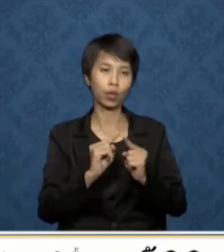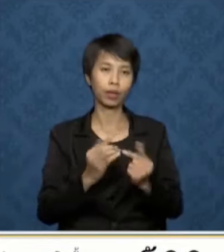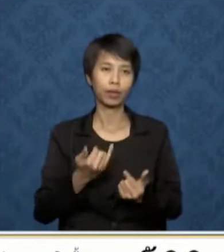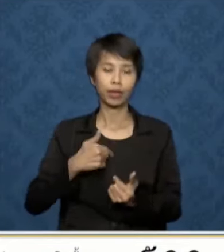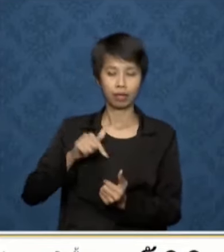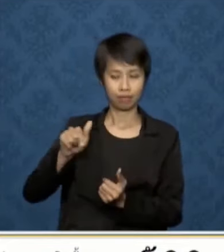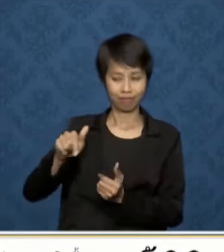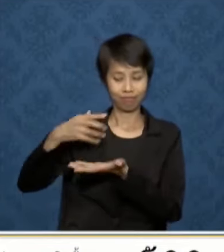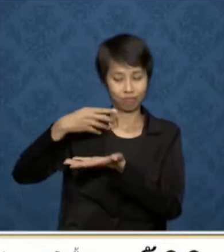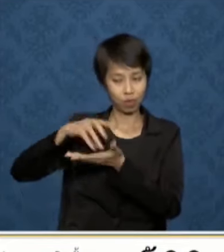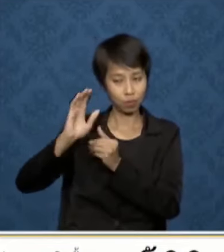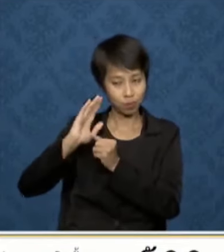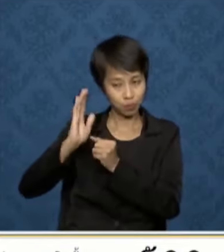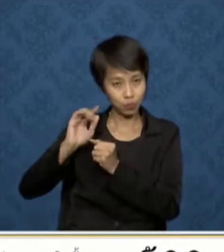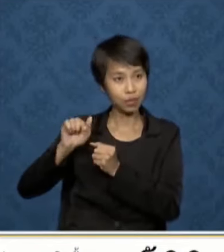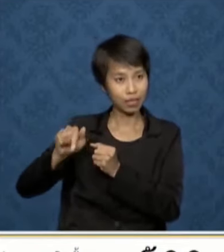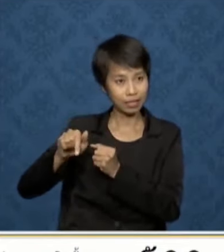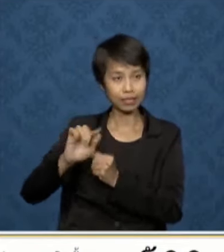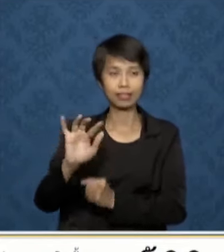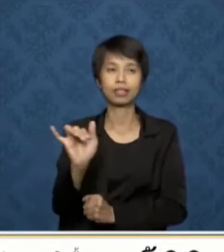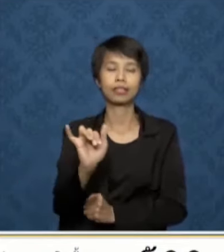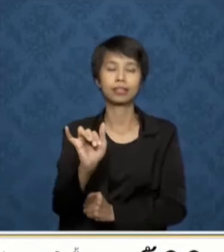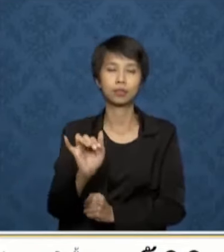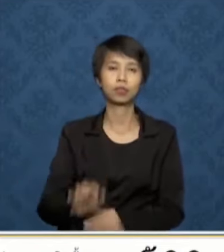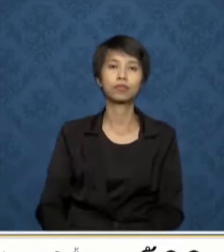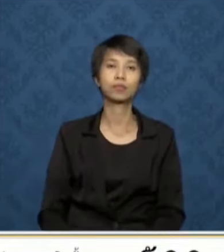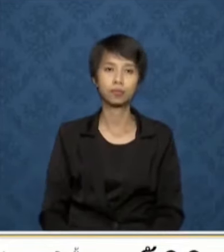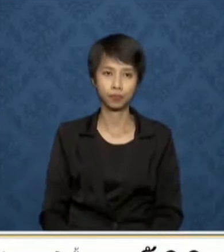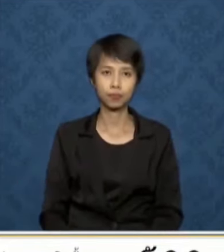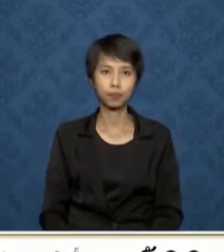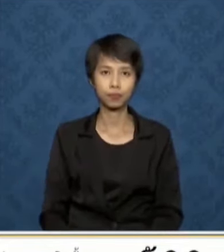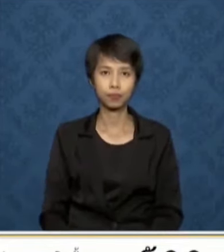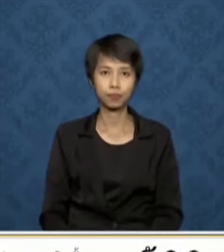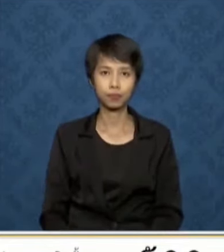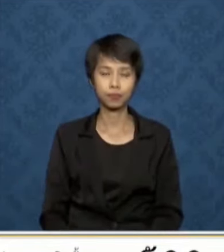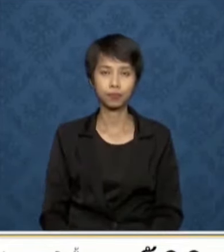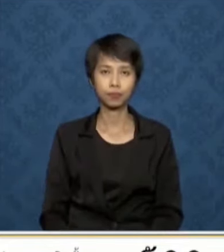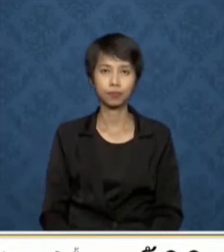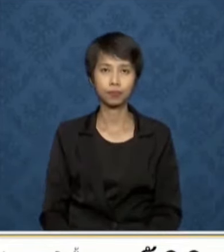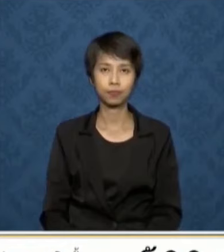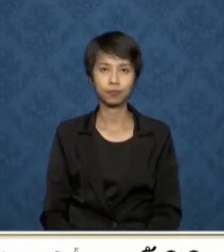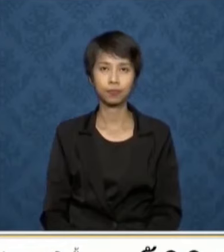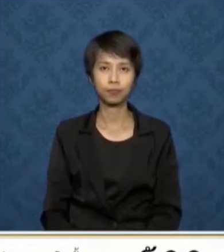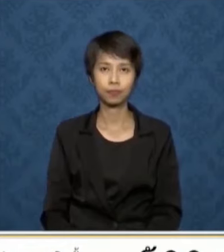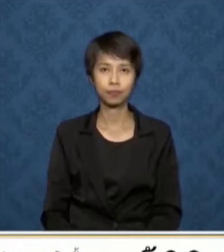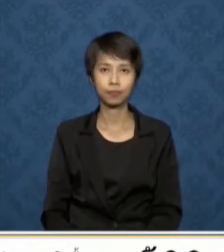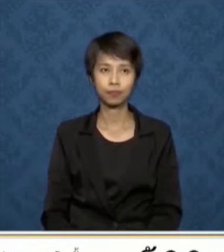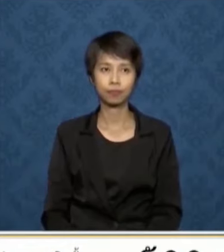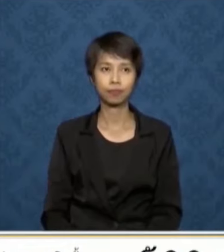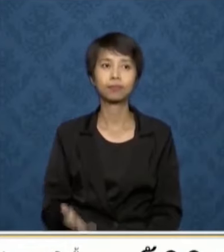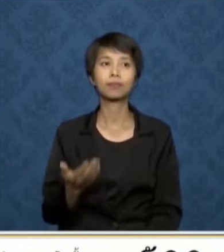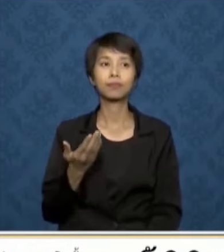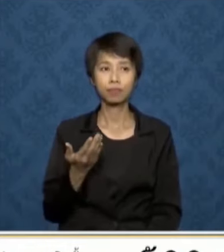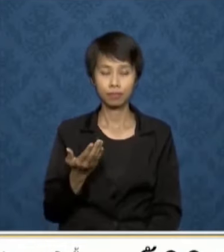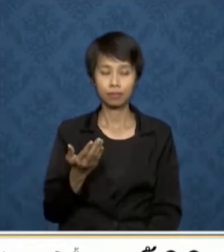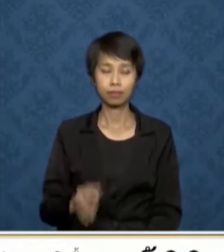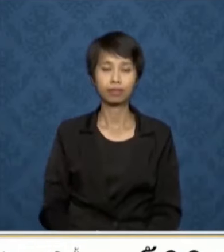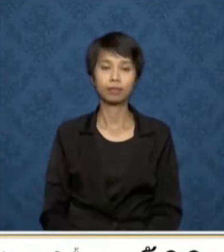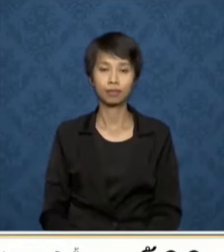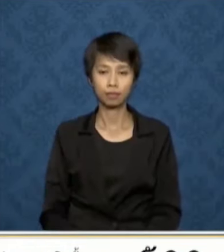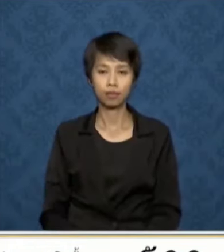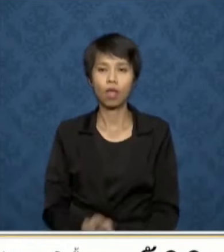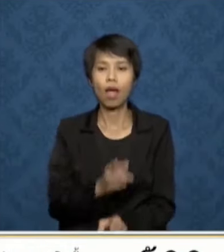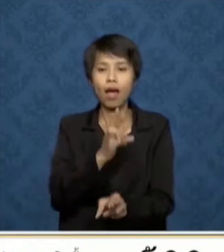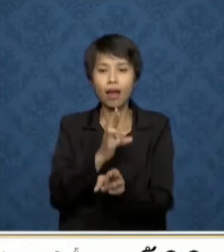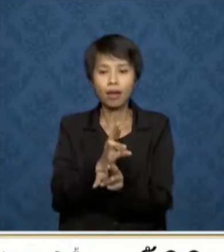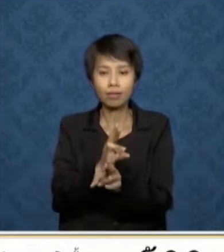ขอยัไม่อพิปลายเรื่องขการลโทษนะครับหน่ที่นี้ครับสไทถดไปเลยครับเราไปกน Flow Flowไปเร